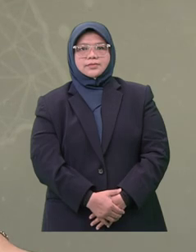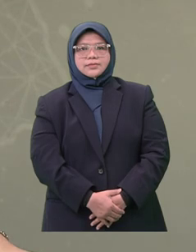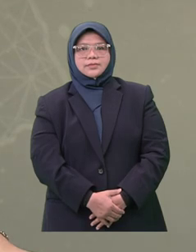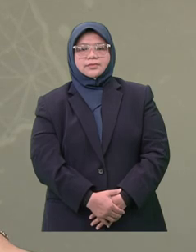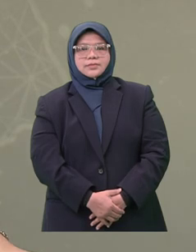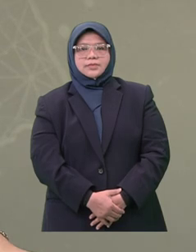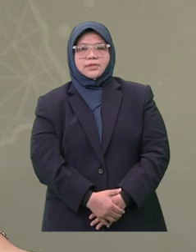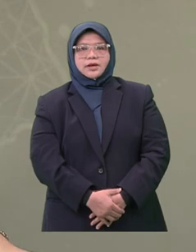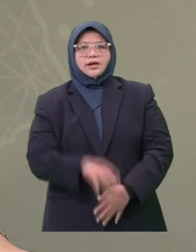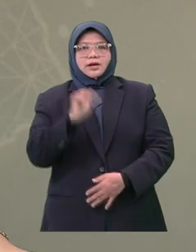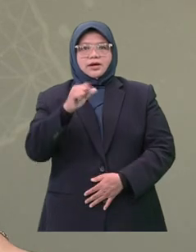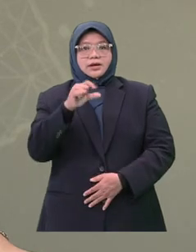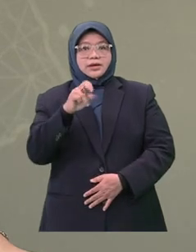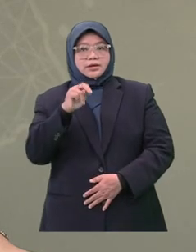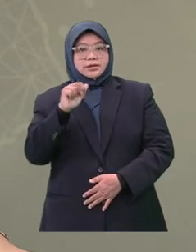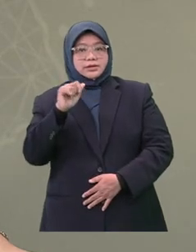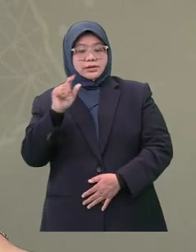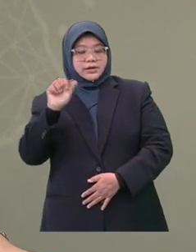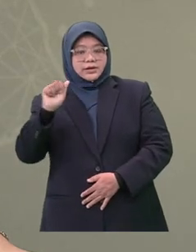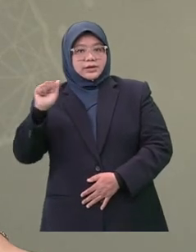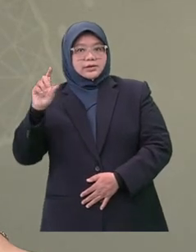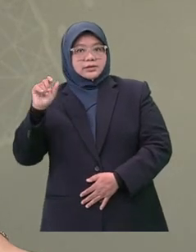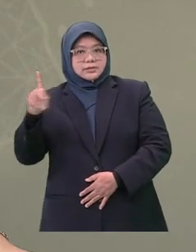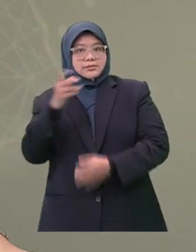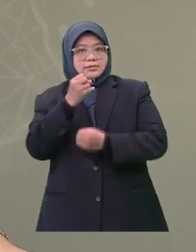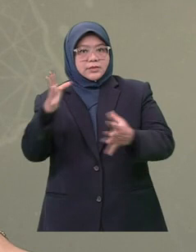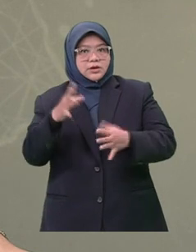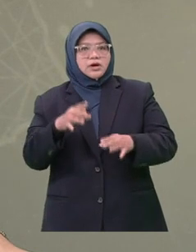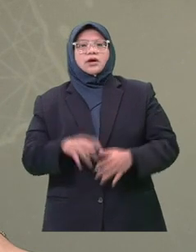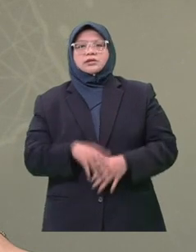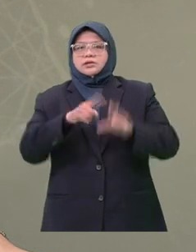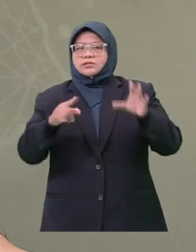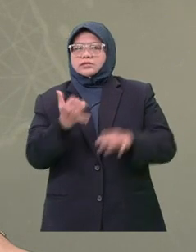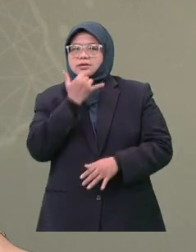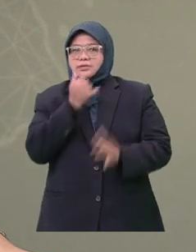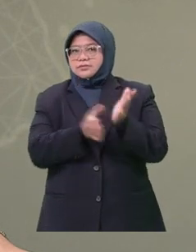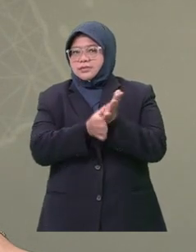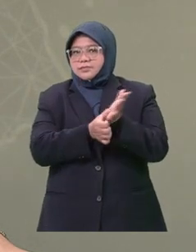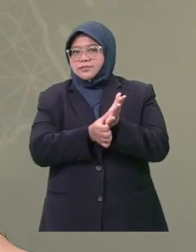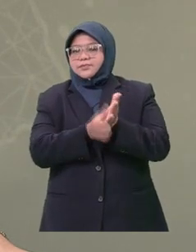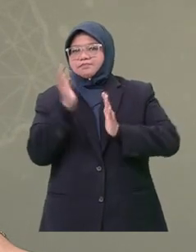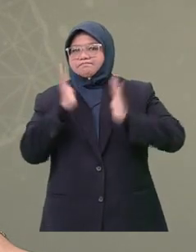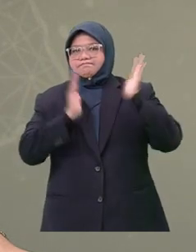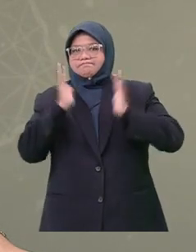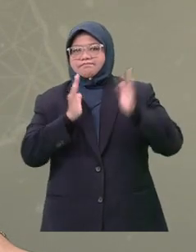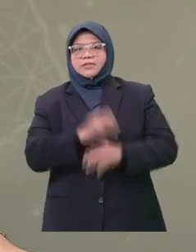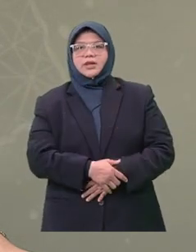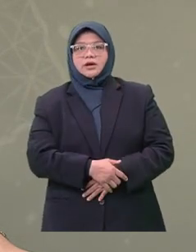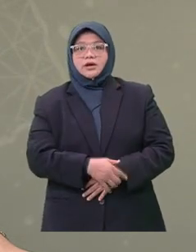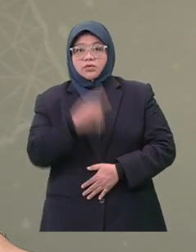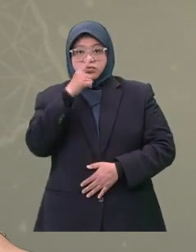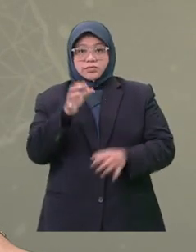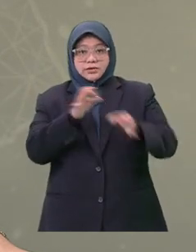yang tidak ada kebangsaan ee Dicky hari ini mengumumkan statistik penyalahgunaan dada di negara ini dan untuk